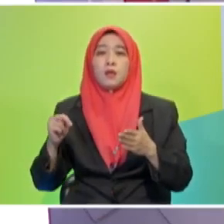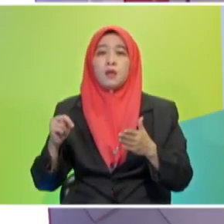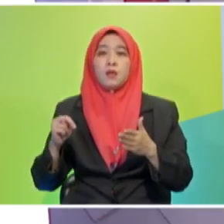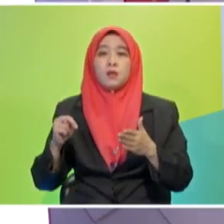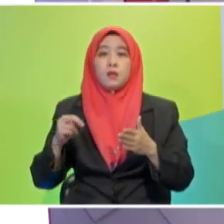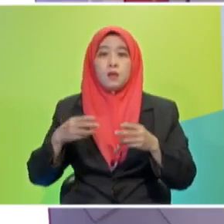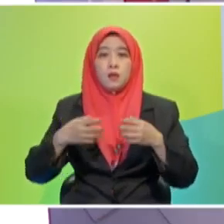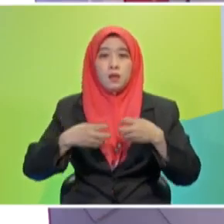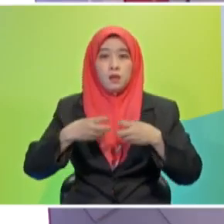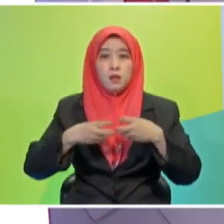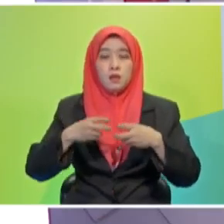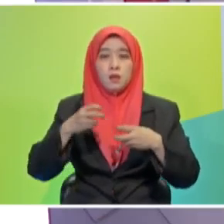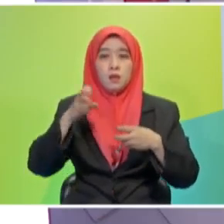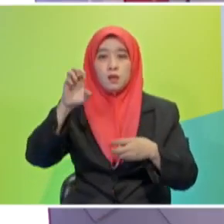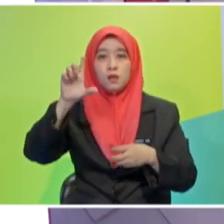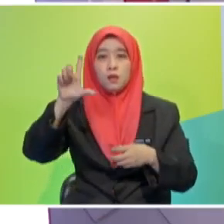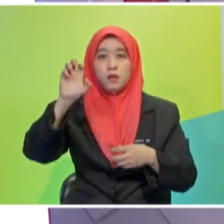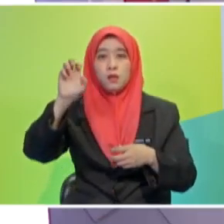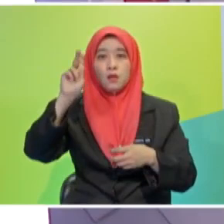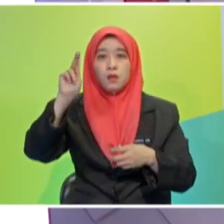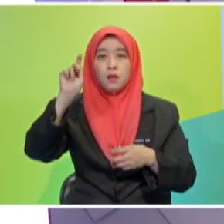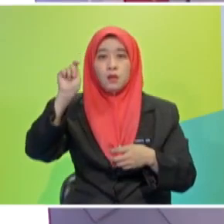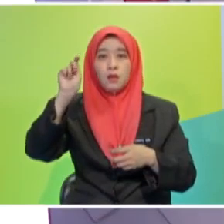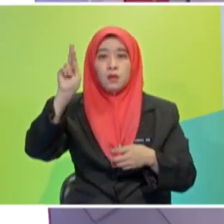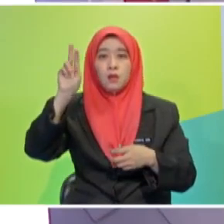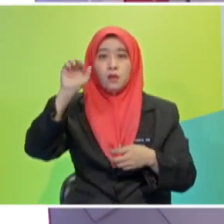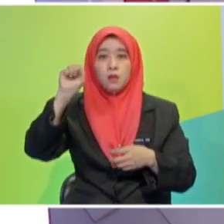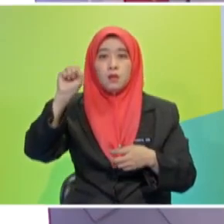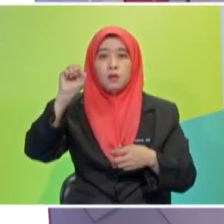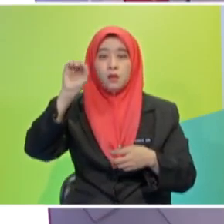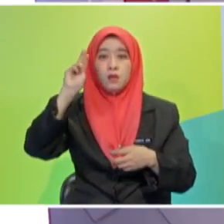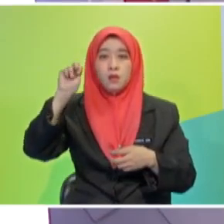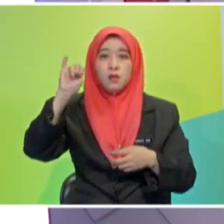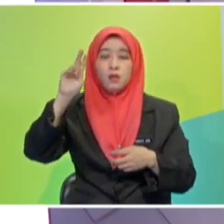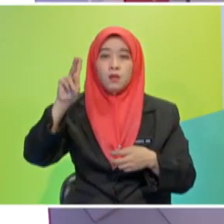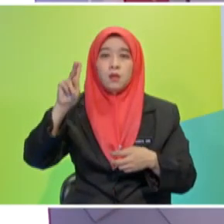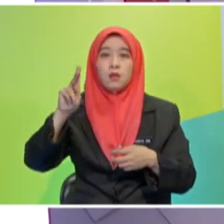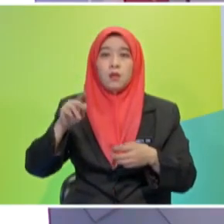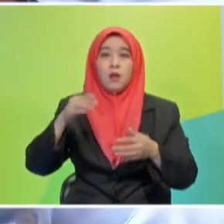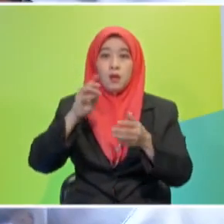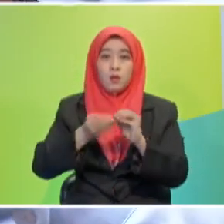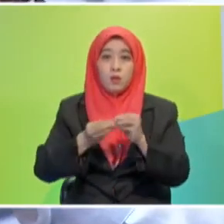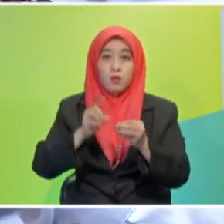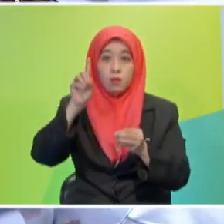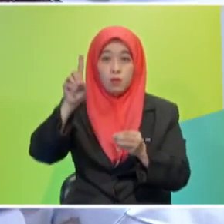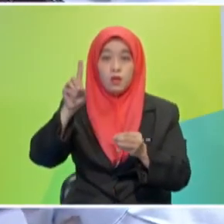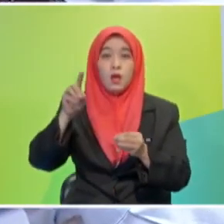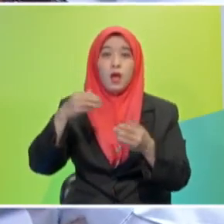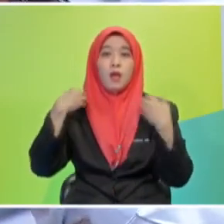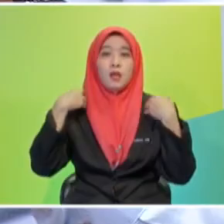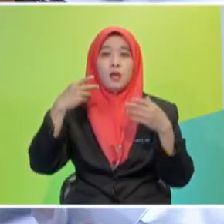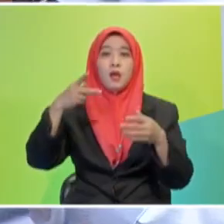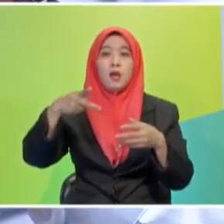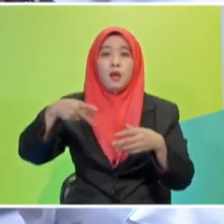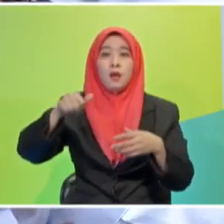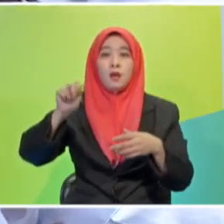Dalam komponen elektronik tadi ada dua dalam mesin basuh. Apa tu? Yang pertama kita ada panel kawalan dan juga sensor,